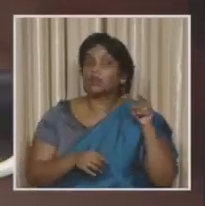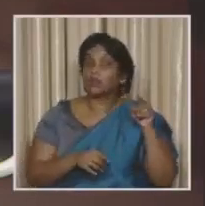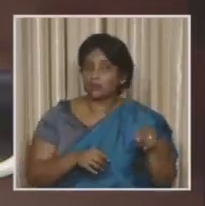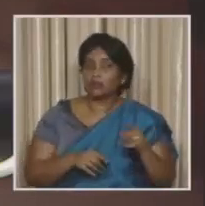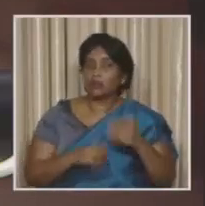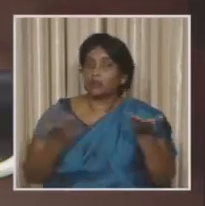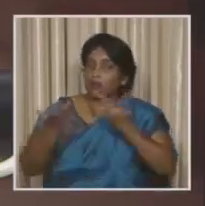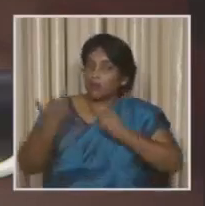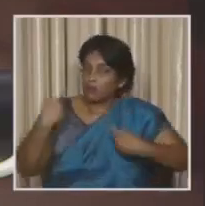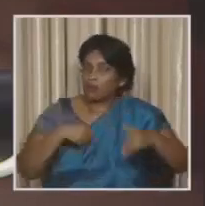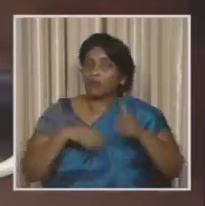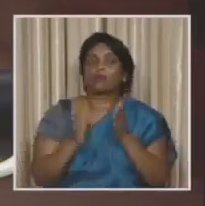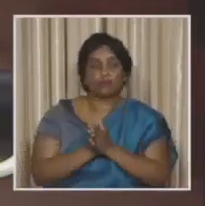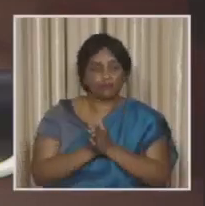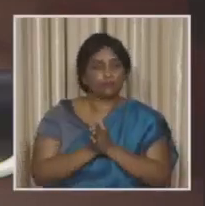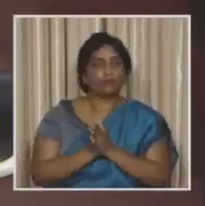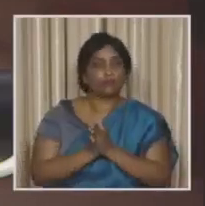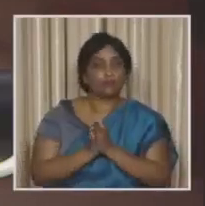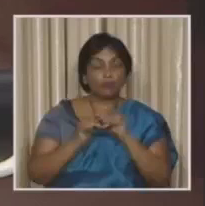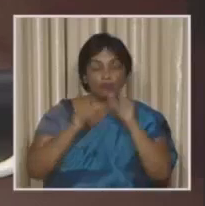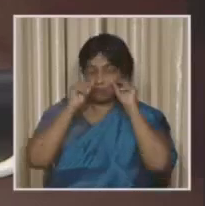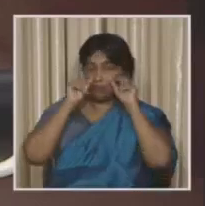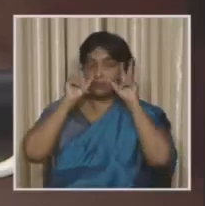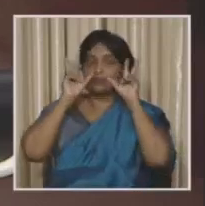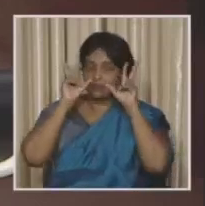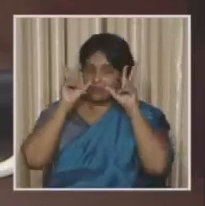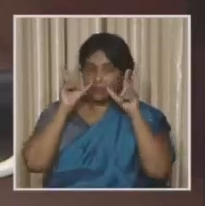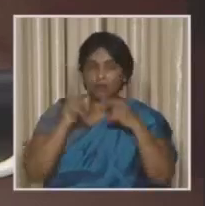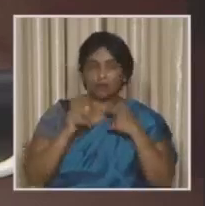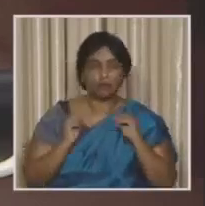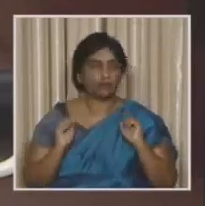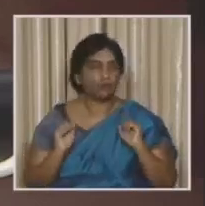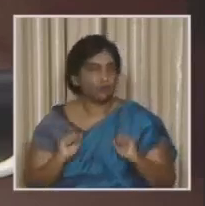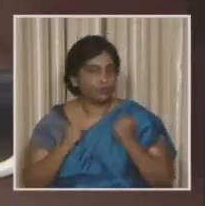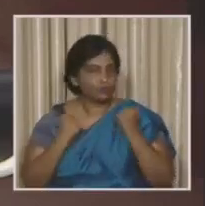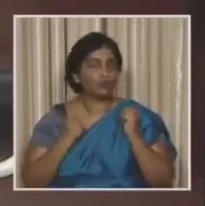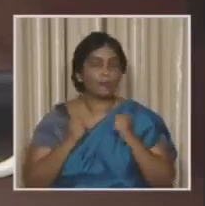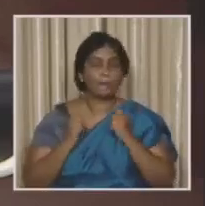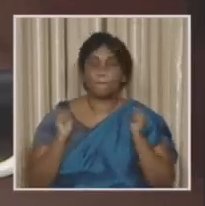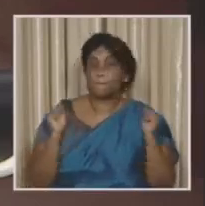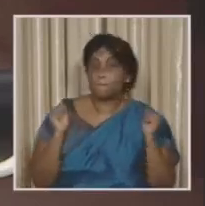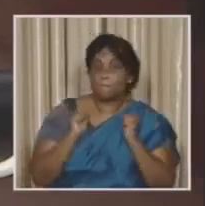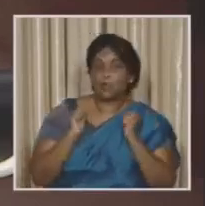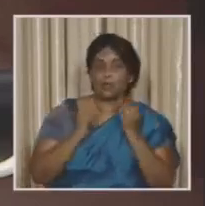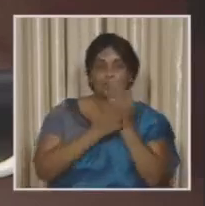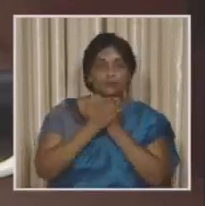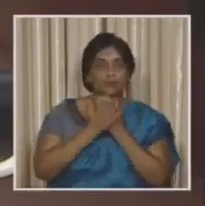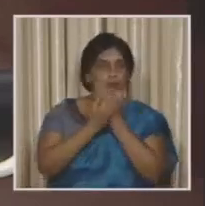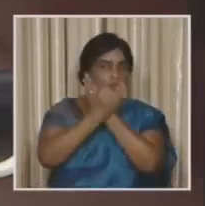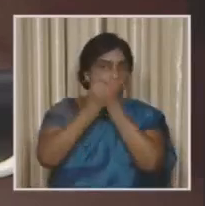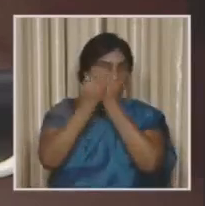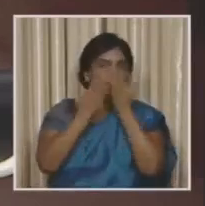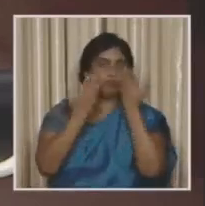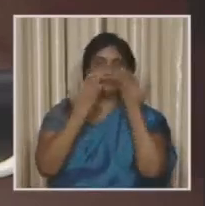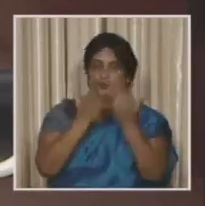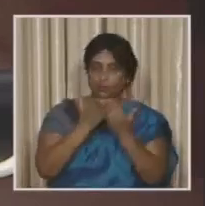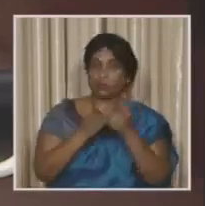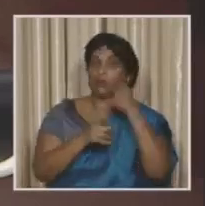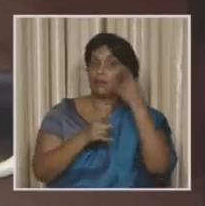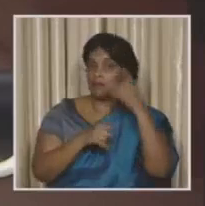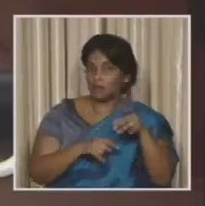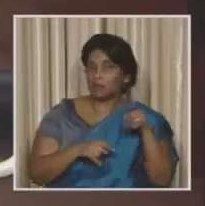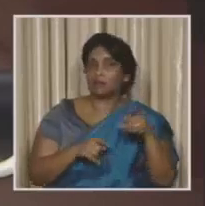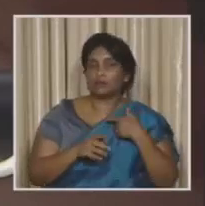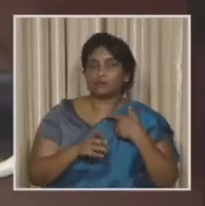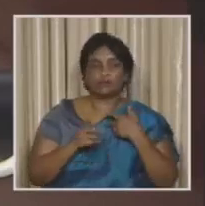hape hemmakena agama es arwana, teti ganuna, bayangkar citra kape asidri pita itu binni. Eni sama tamai